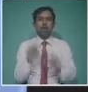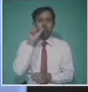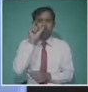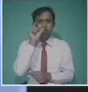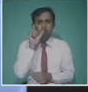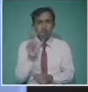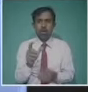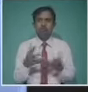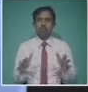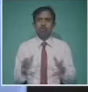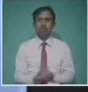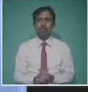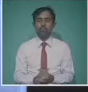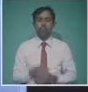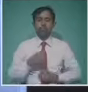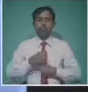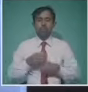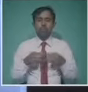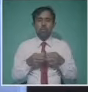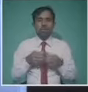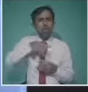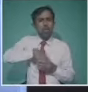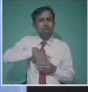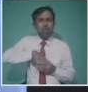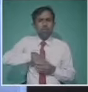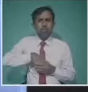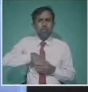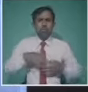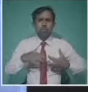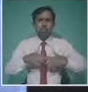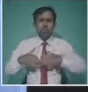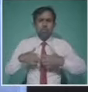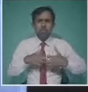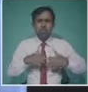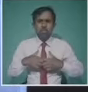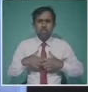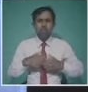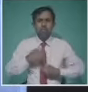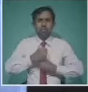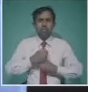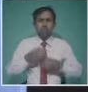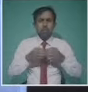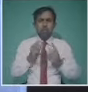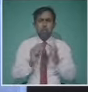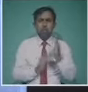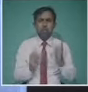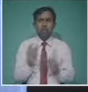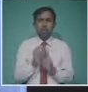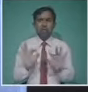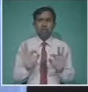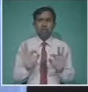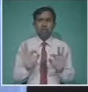හිටියා හැමදා ආණ්ඩු පක්ෂයේ ඇතුලේ ඇති වෙන අර්බුද ආණ්ඩු පක්ෂයේ මන්ත්‍රීවරු කළමනාකරණය කරගන්න ආණ්ඩුවට